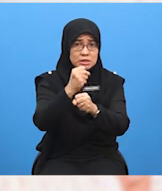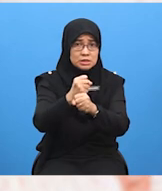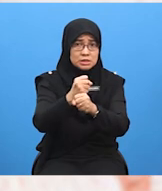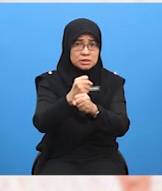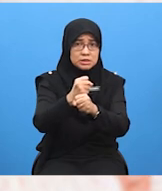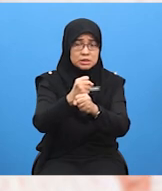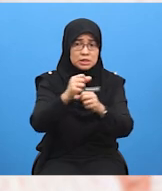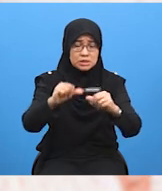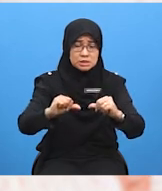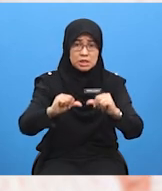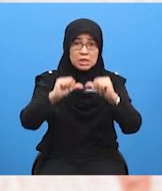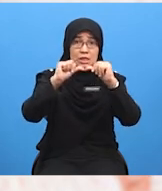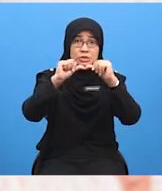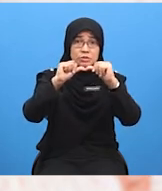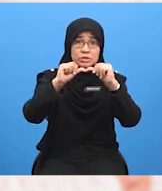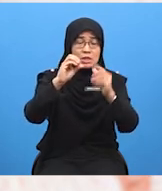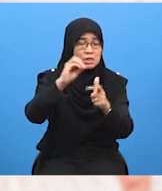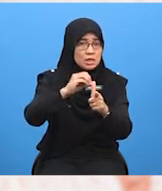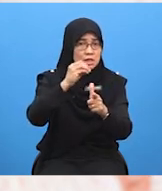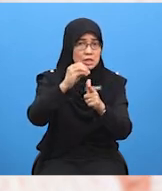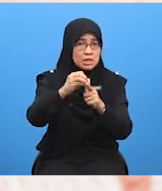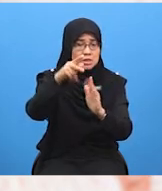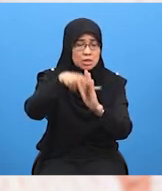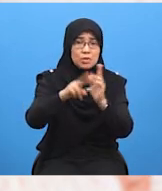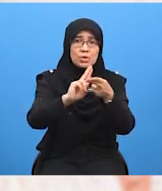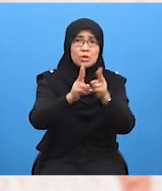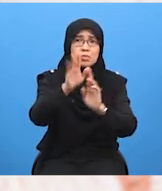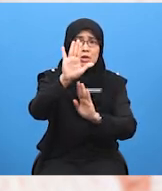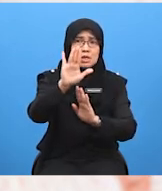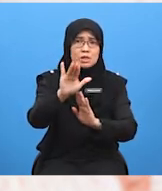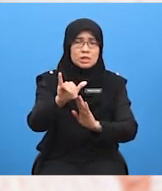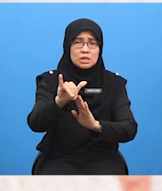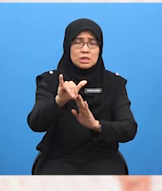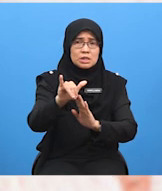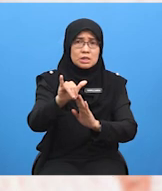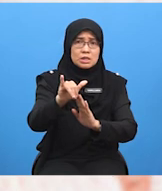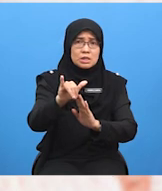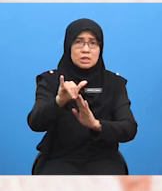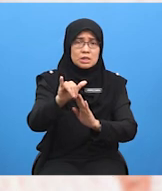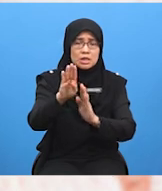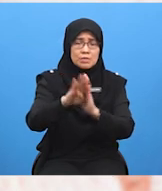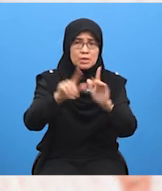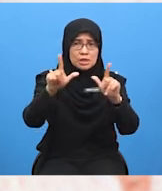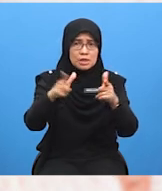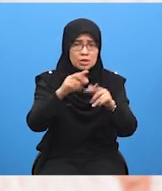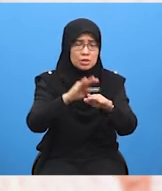kerja-kerja lanjutan atau perubahan yang perlu dilakukan pada masa hadapan.